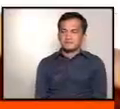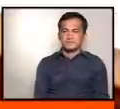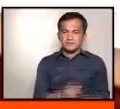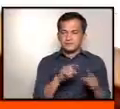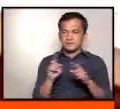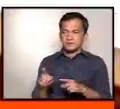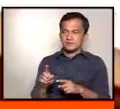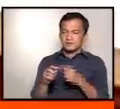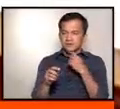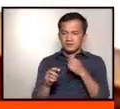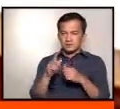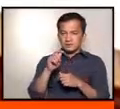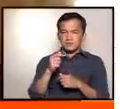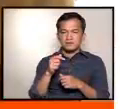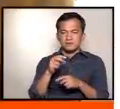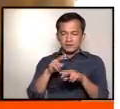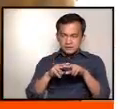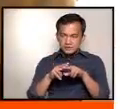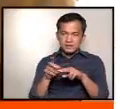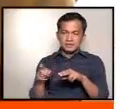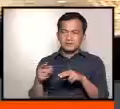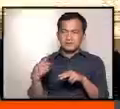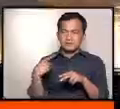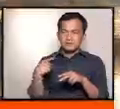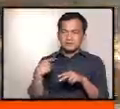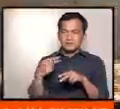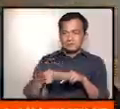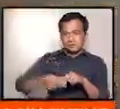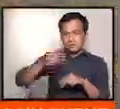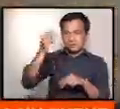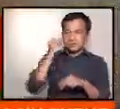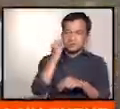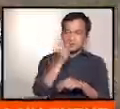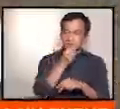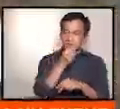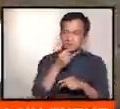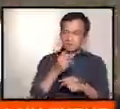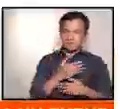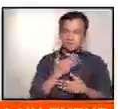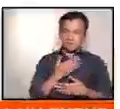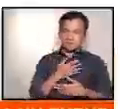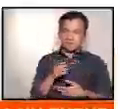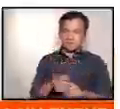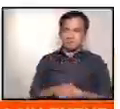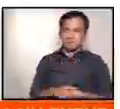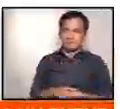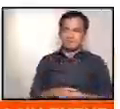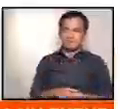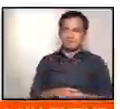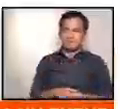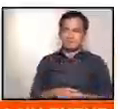Dito sa Tayog, Pangasinan, may mga matatayog na bulaklak kayong katutuwaan.